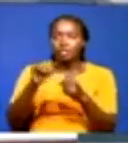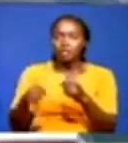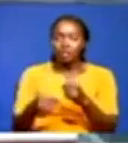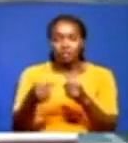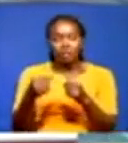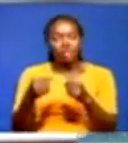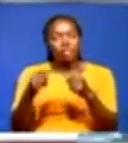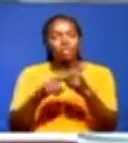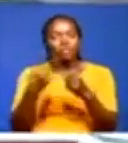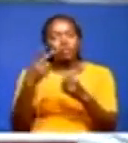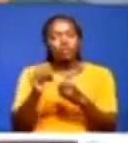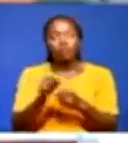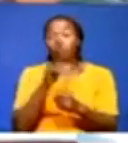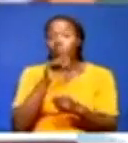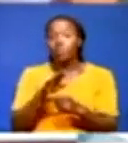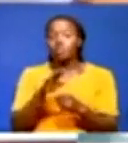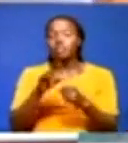620,965 ni wavulana, huku